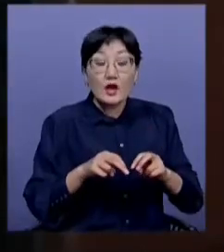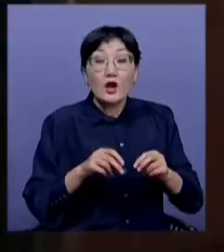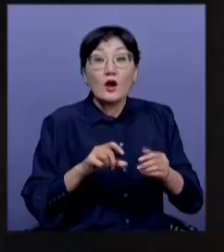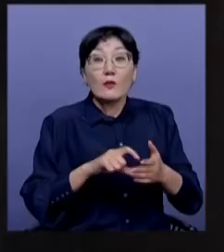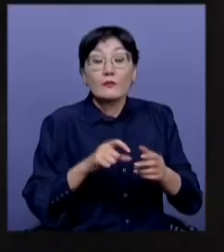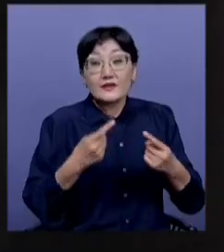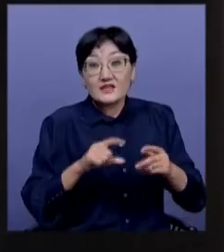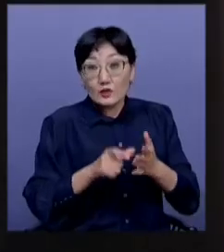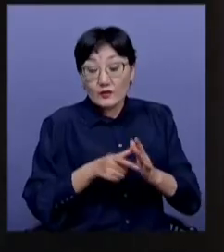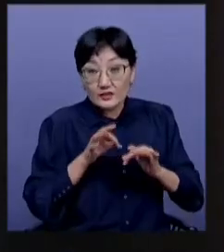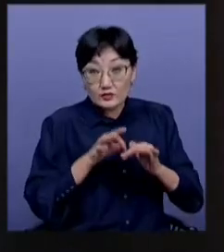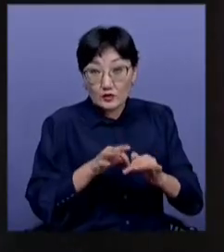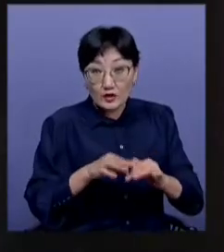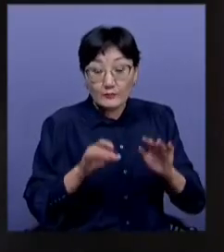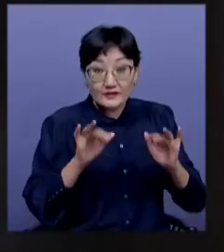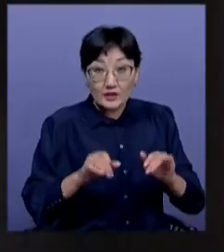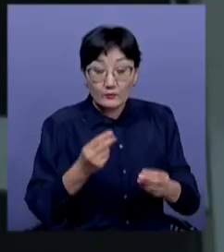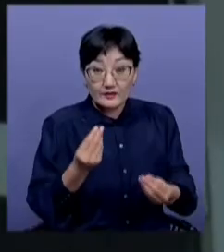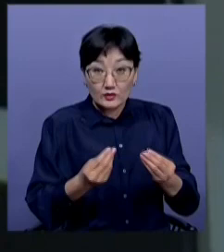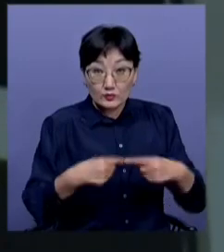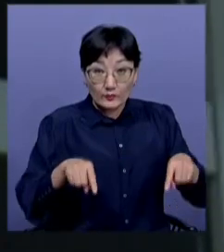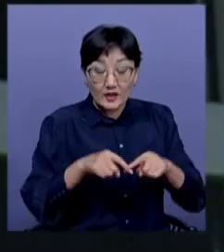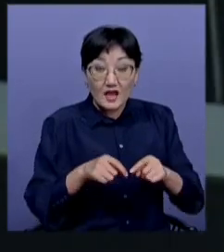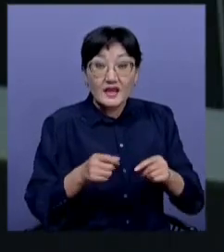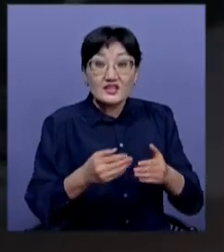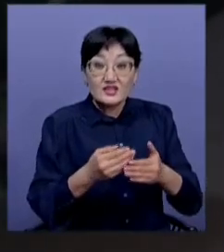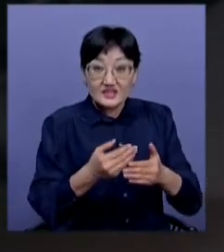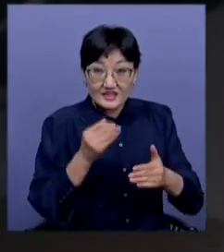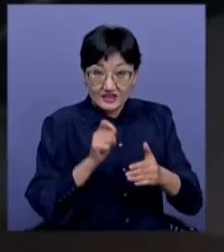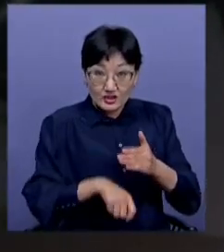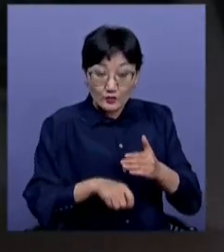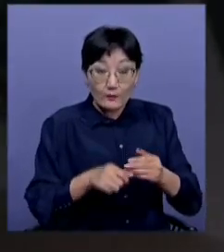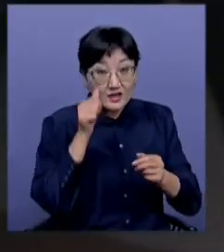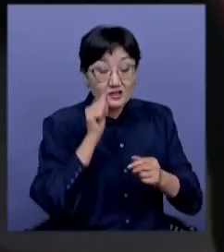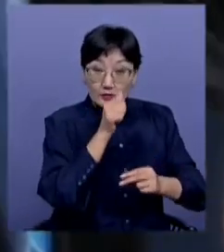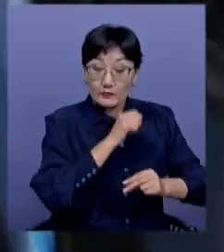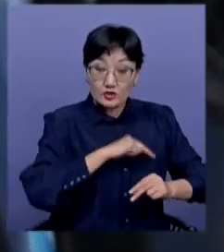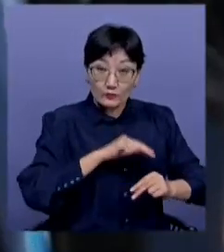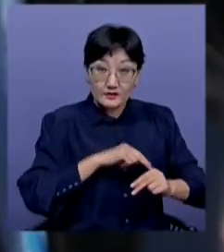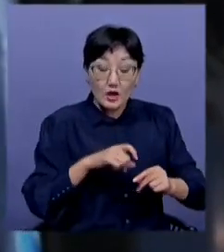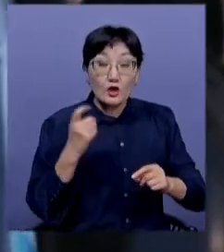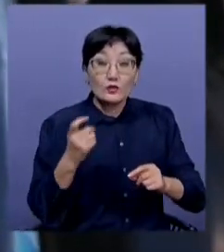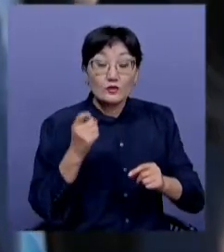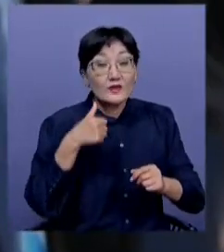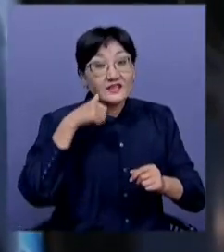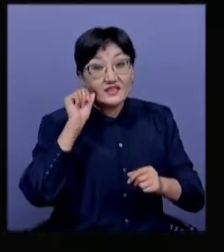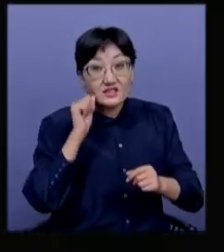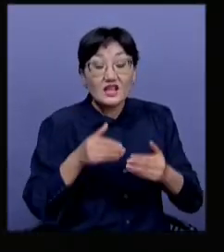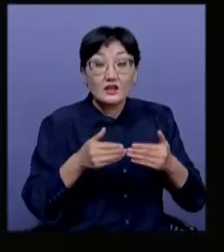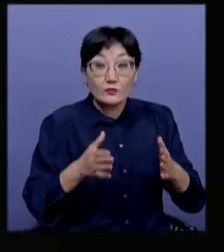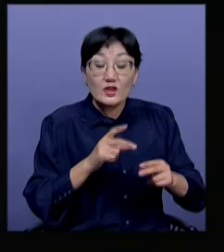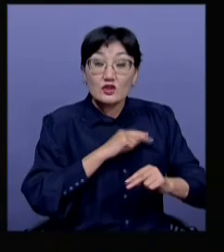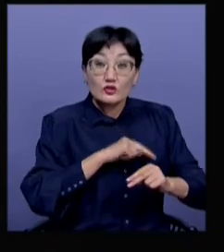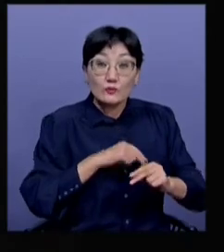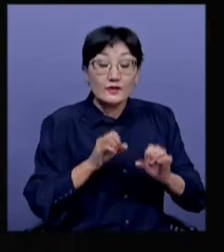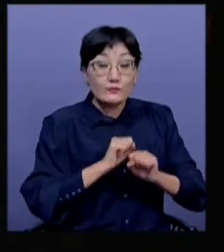алып кетті. Ал мынау компьютерлік клуб есікті ішінен жауып алып, жасырын жұмыс істеп жатыр. Бірақ қожайыны күні кеше ғана ашылдық. Жұмыс